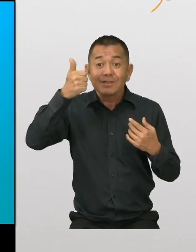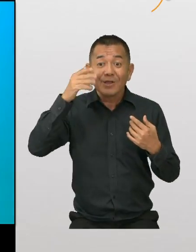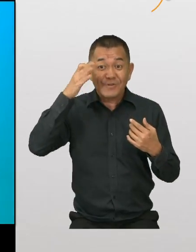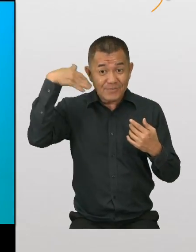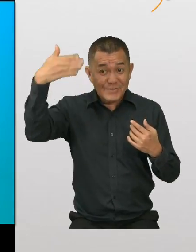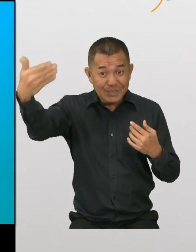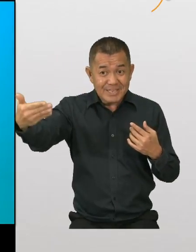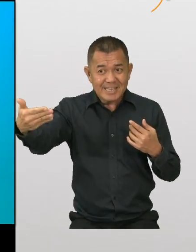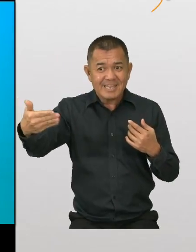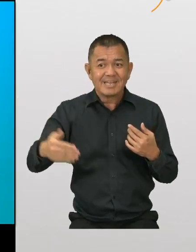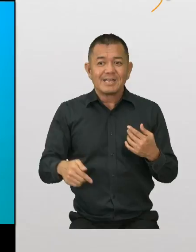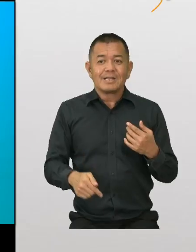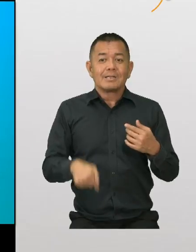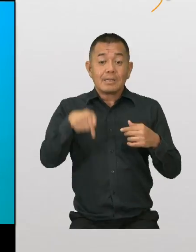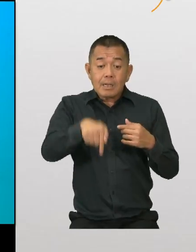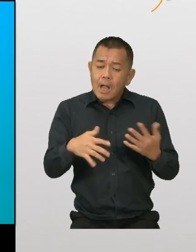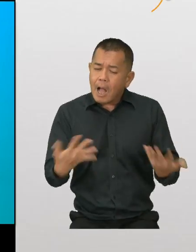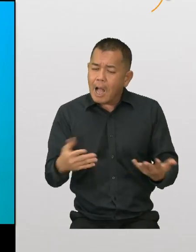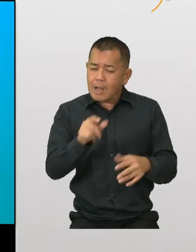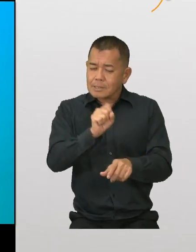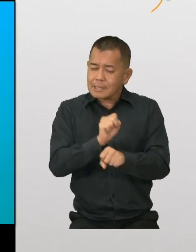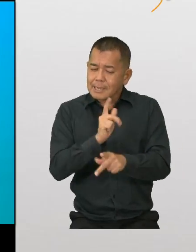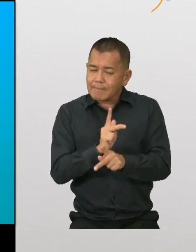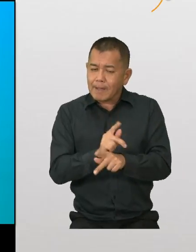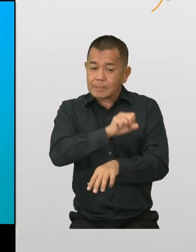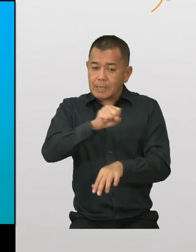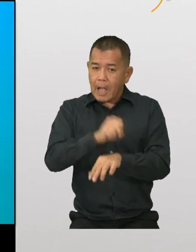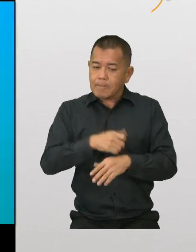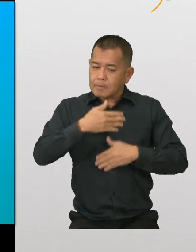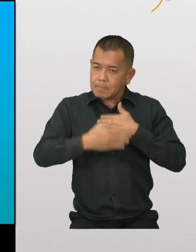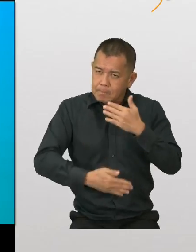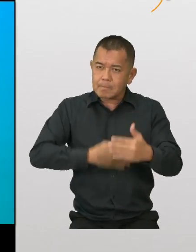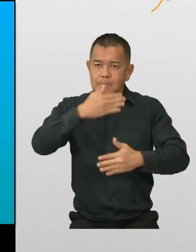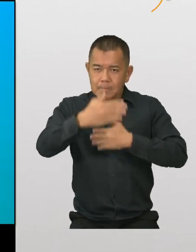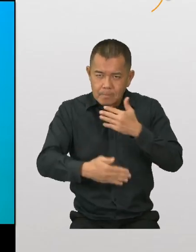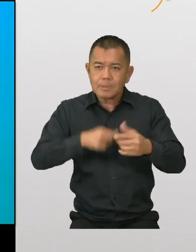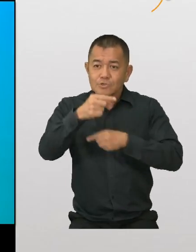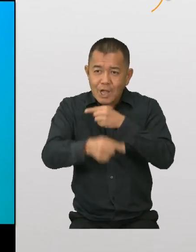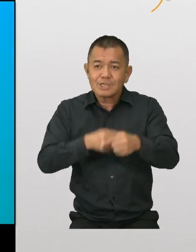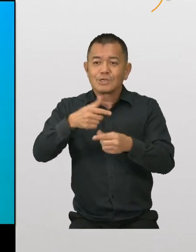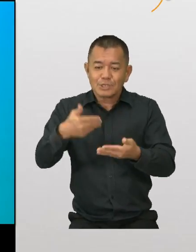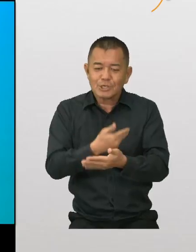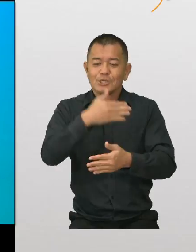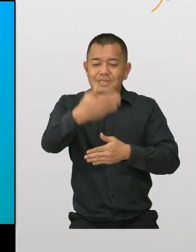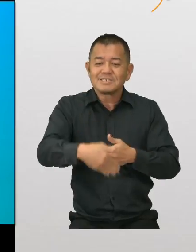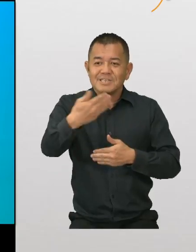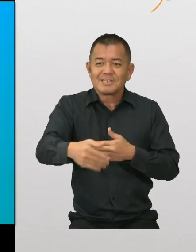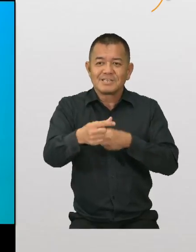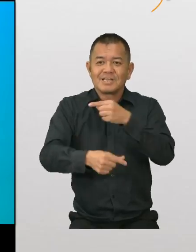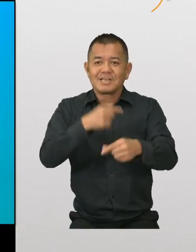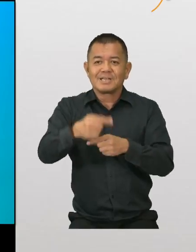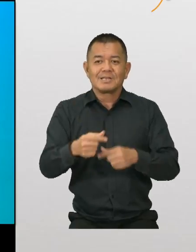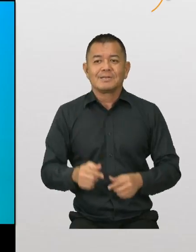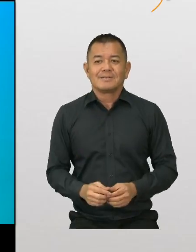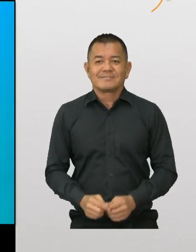根 generation 代代相傳 after 繼 generation, 續成為 so 一個 that Singapore will 獨立的 always 國 remain 家 an 獨特的 exceptional 國家 country that stands 立 tall in the 足世界